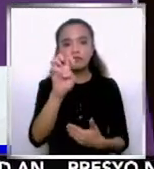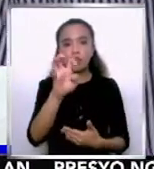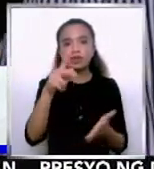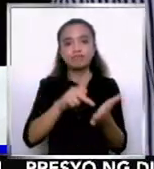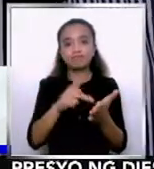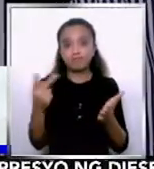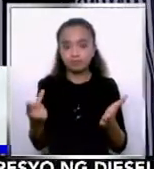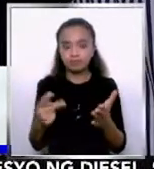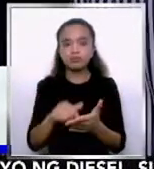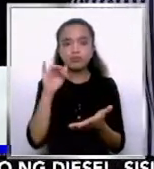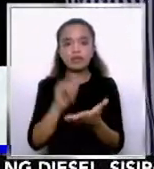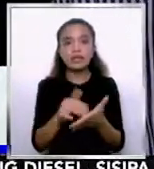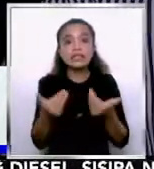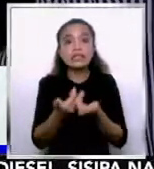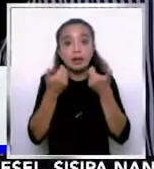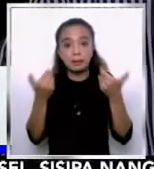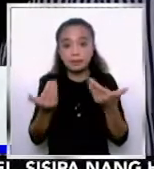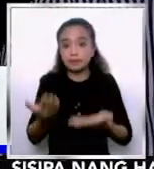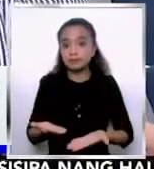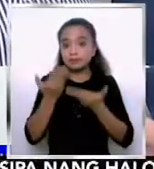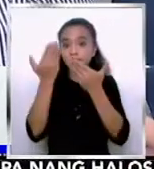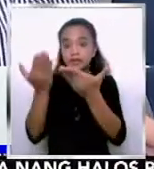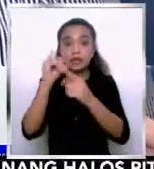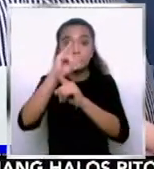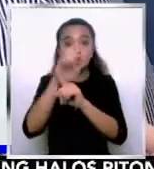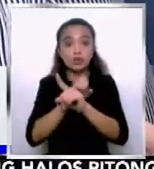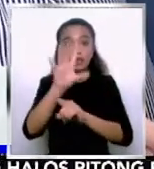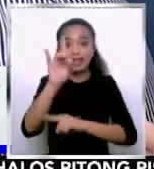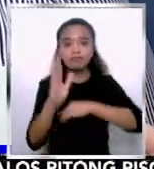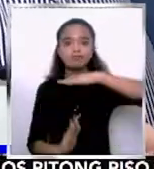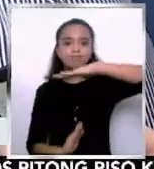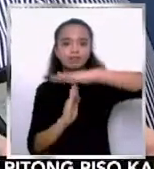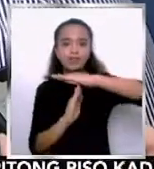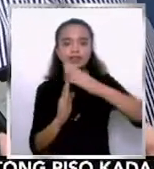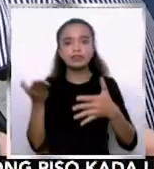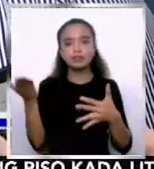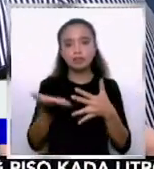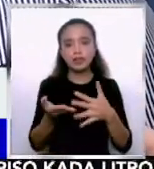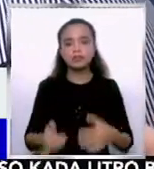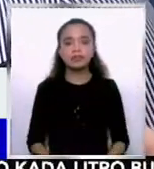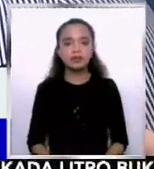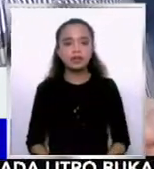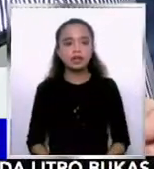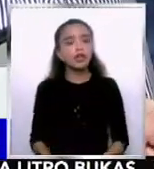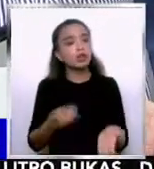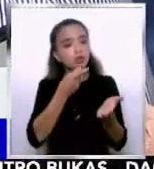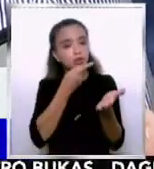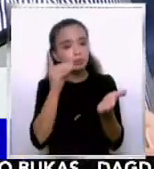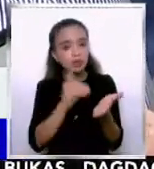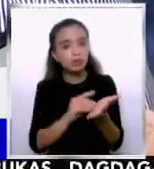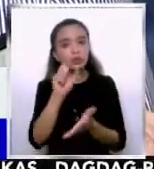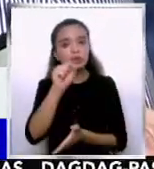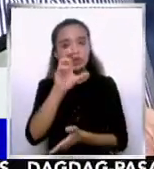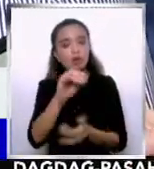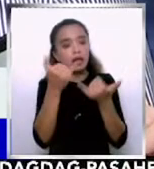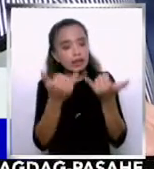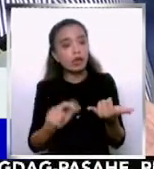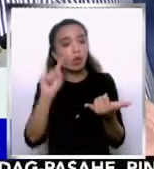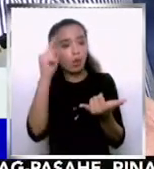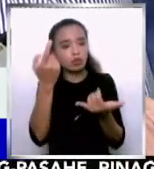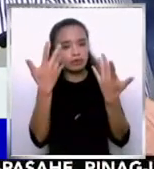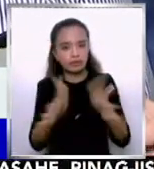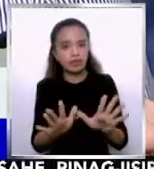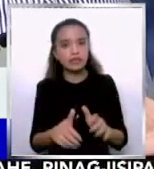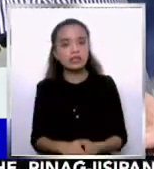ni Marcos sa June 8 na ang deadline ng filing. Voluminous yung document, so ngayon lang talaga namin natapos eh. TV ads yung